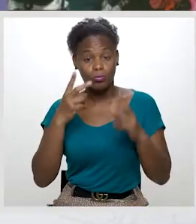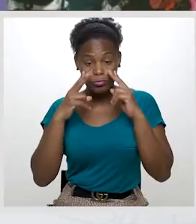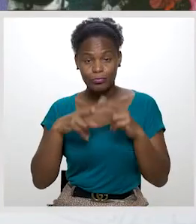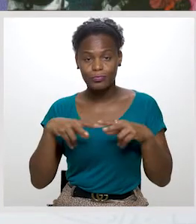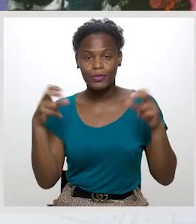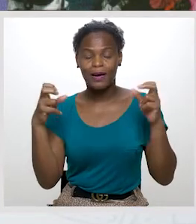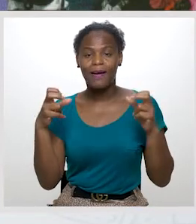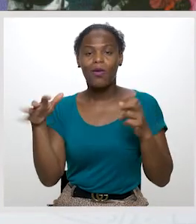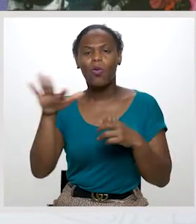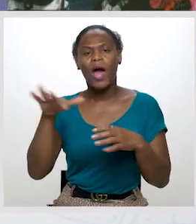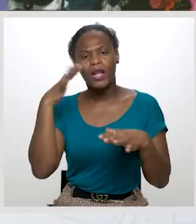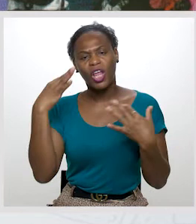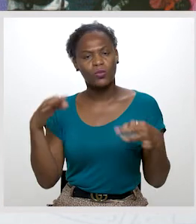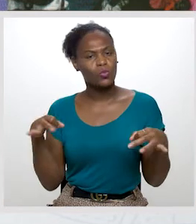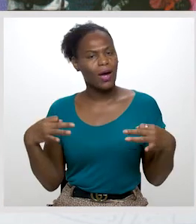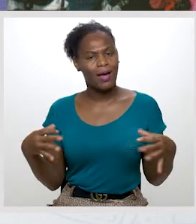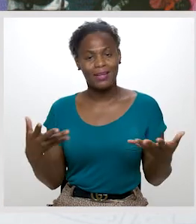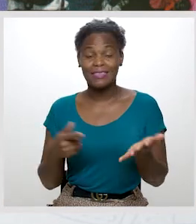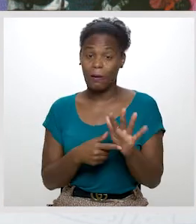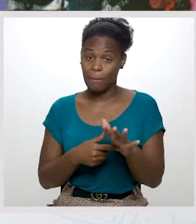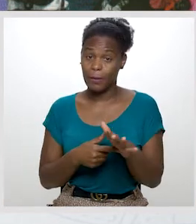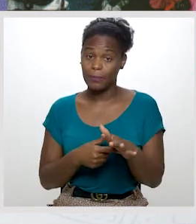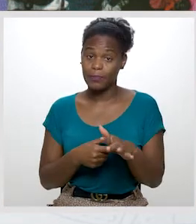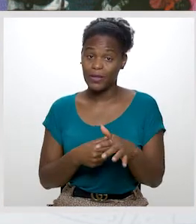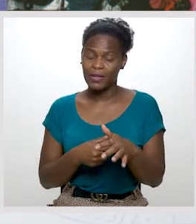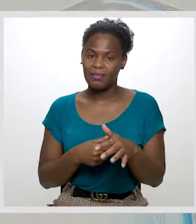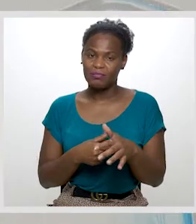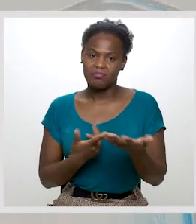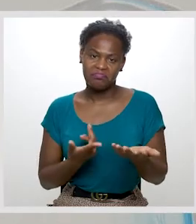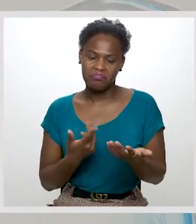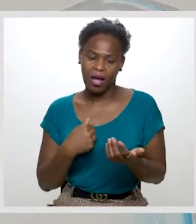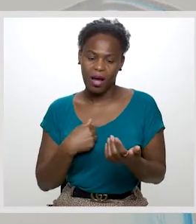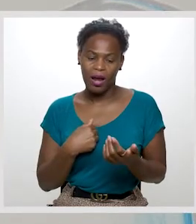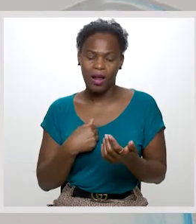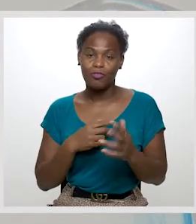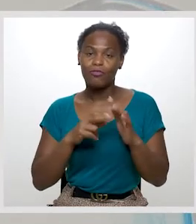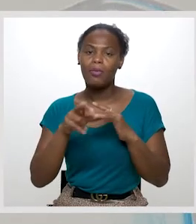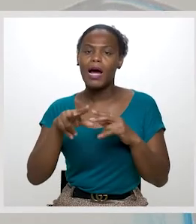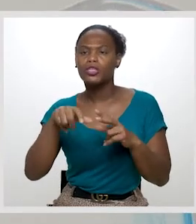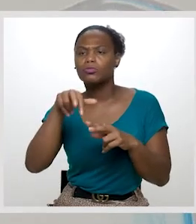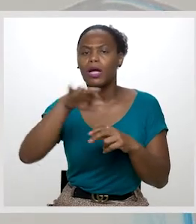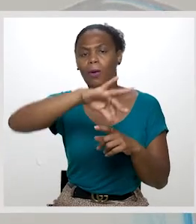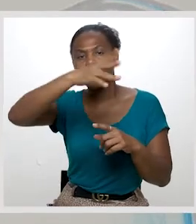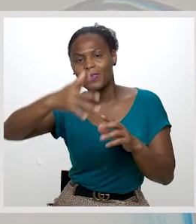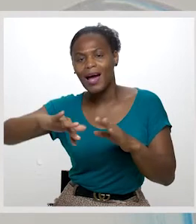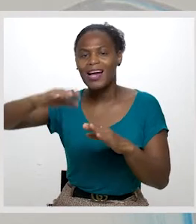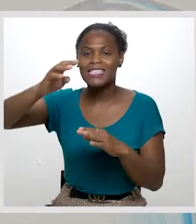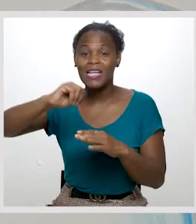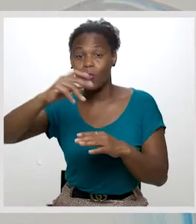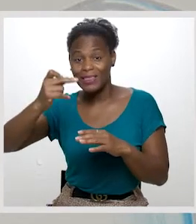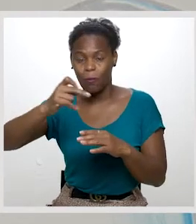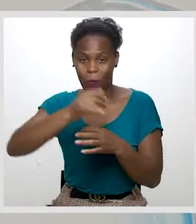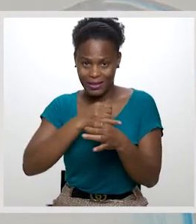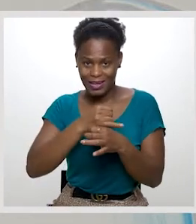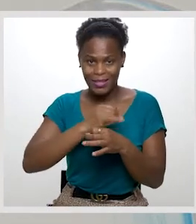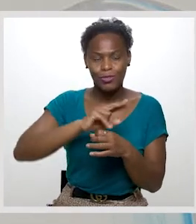classe environnement, pour découvrir un milieu naturel. Par exemple, marcher dans les montagnes à Saint-Ouen ou